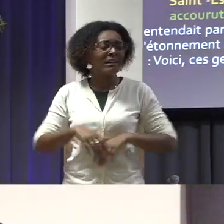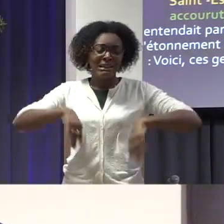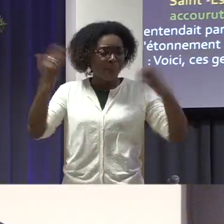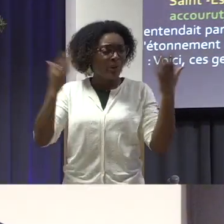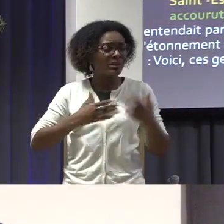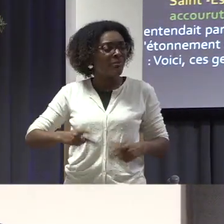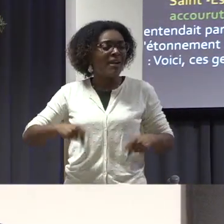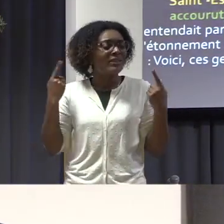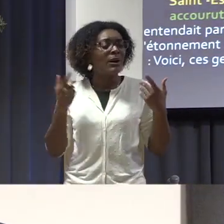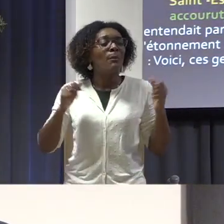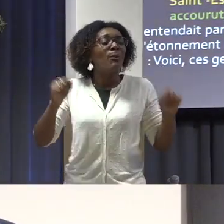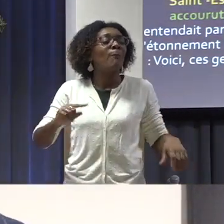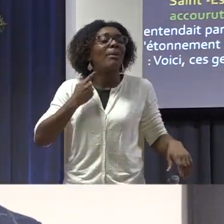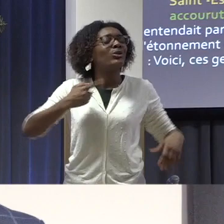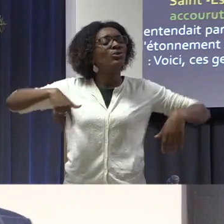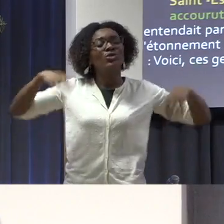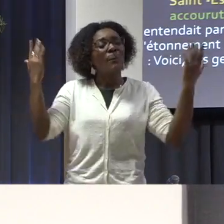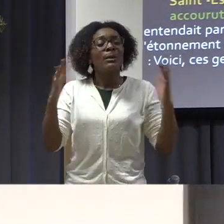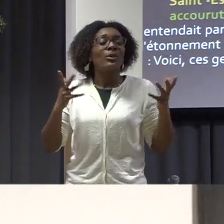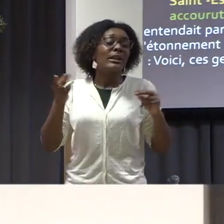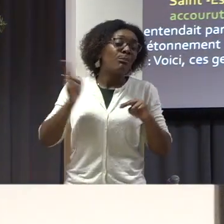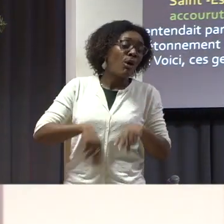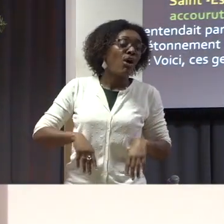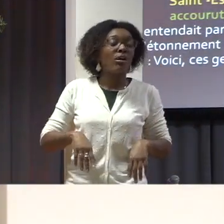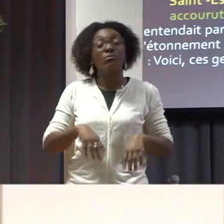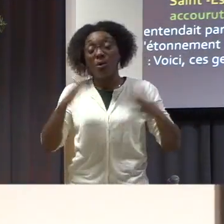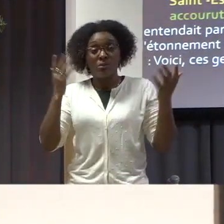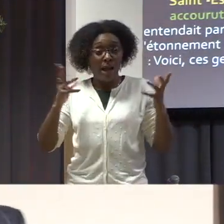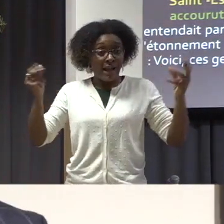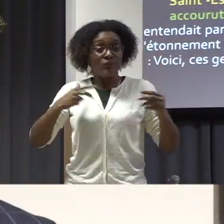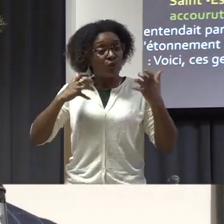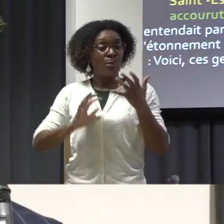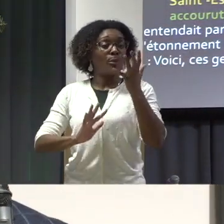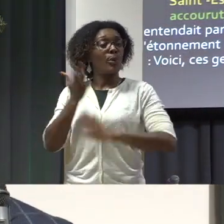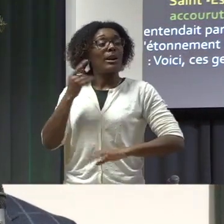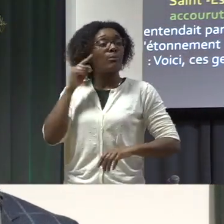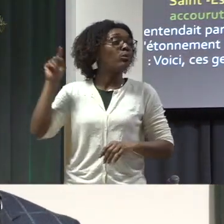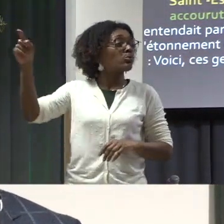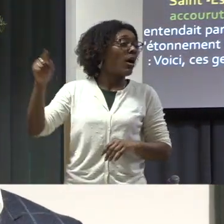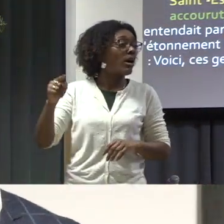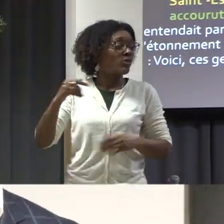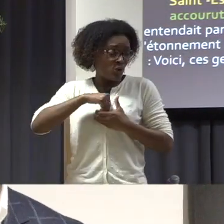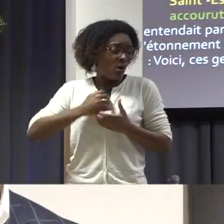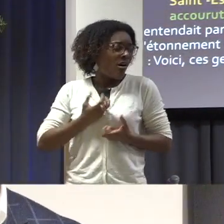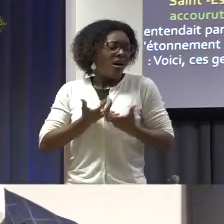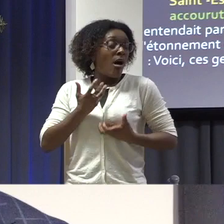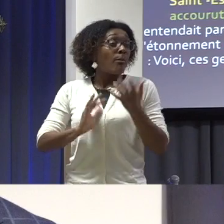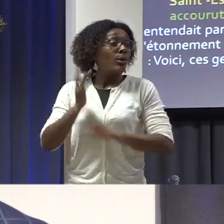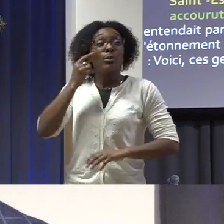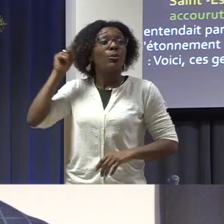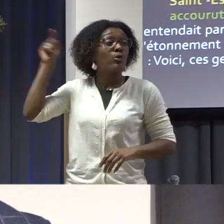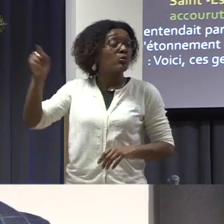importe au peut-être je parle comme ça j'ai +21 croyez peu importe